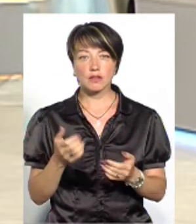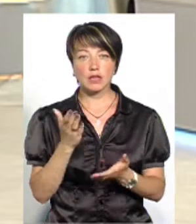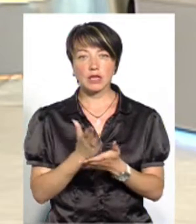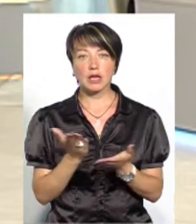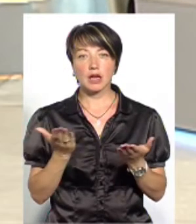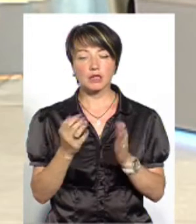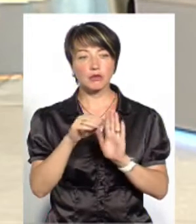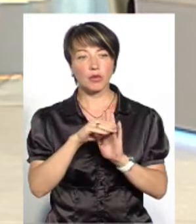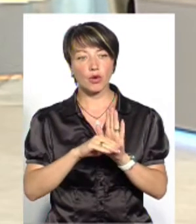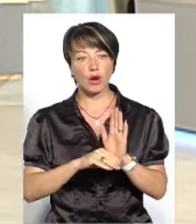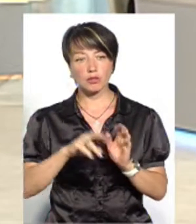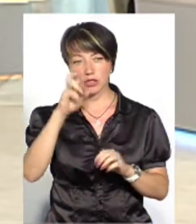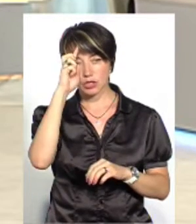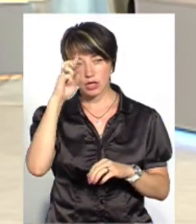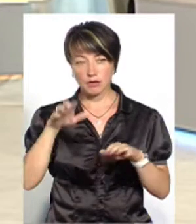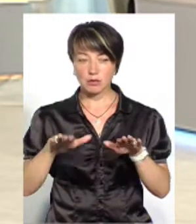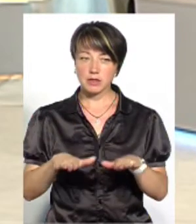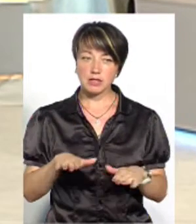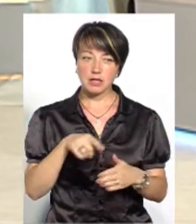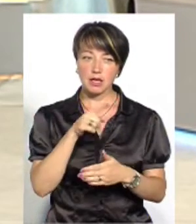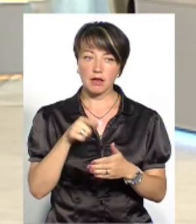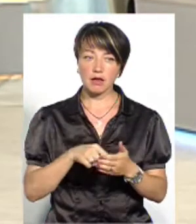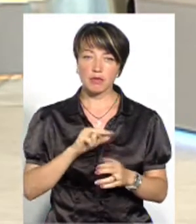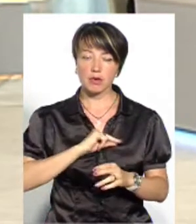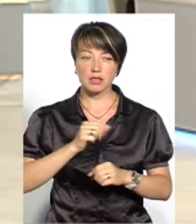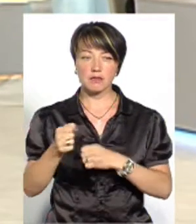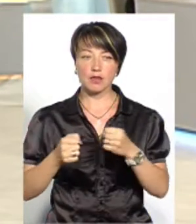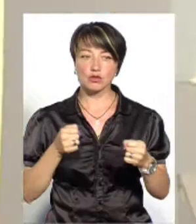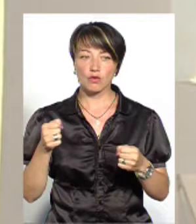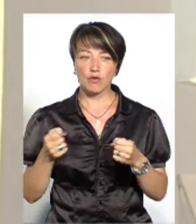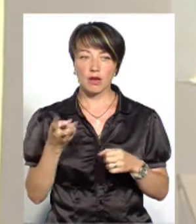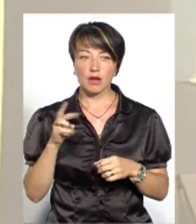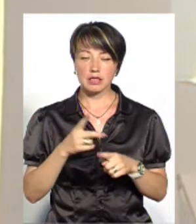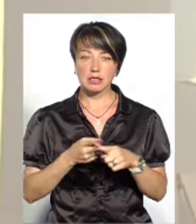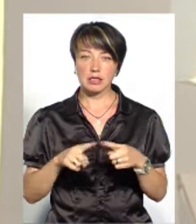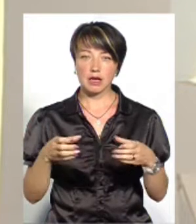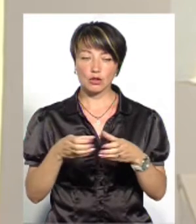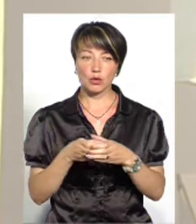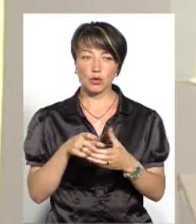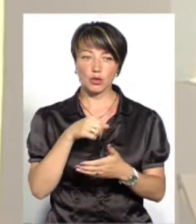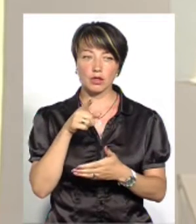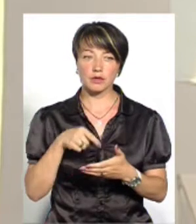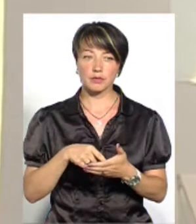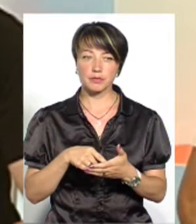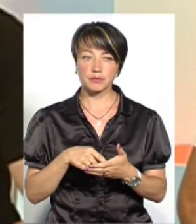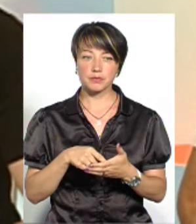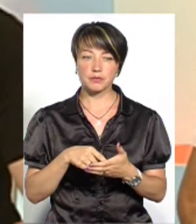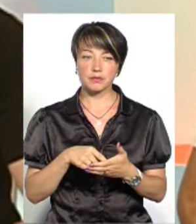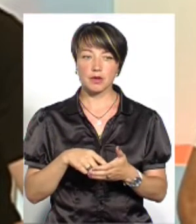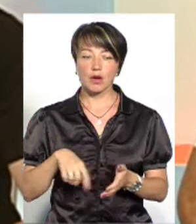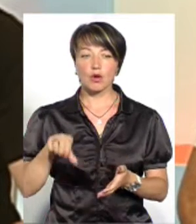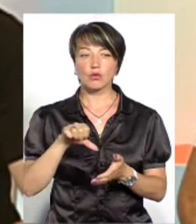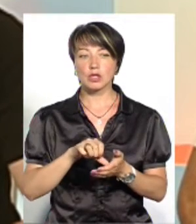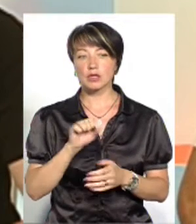програми державні, місцеві, стосовно працевлаштування цієї категорії безробітних?